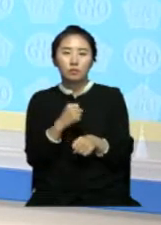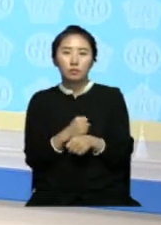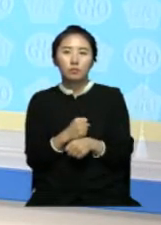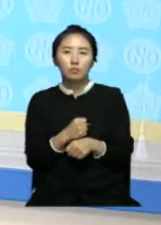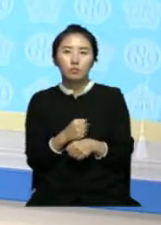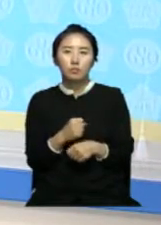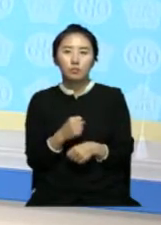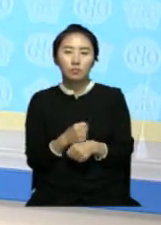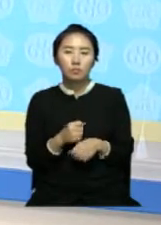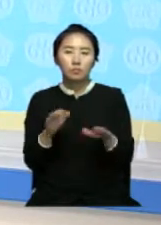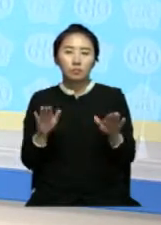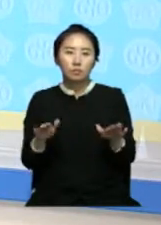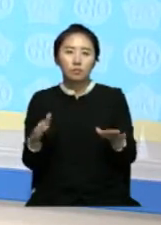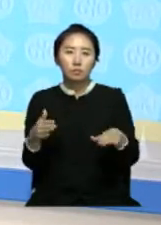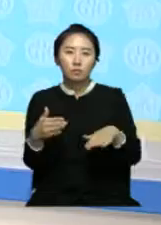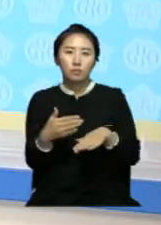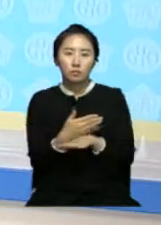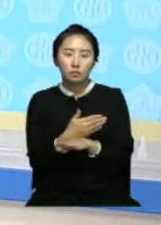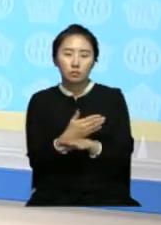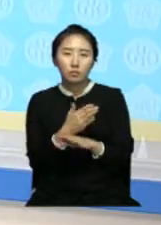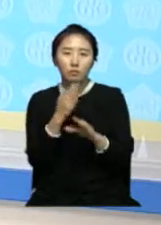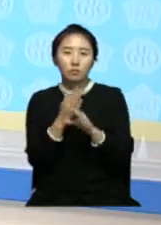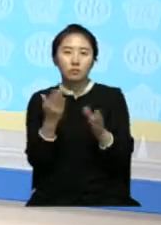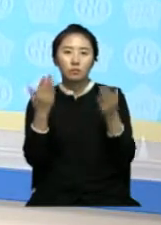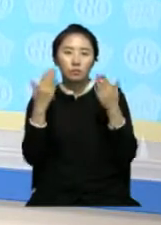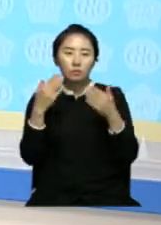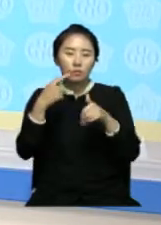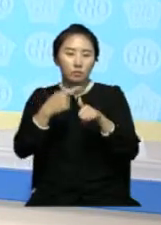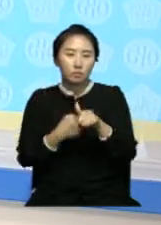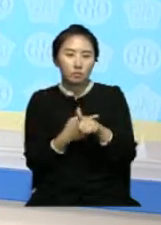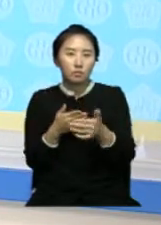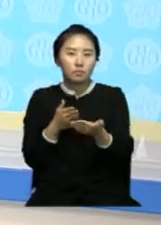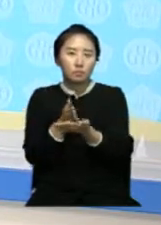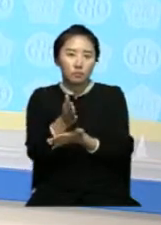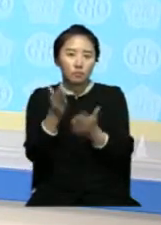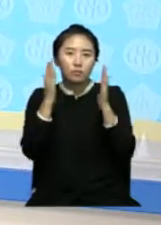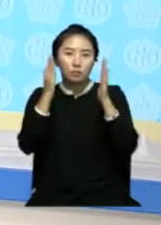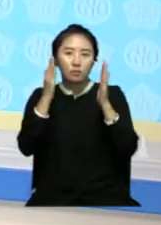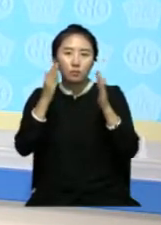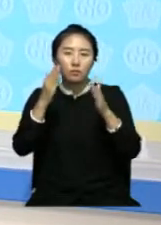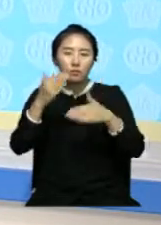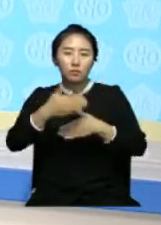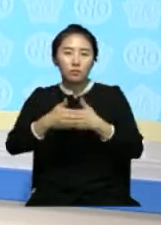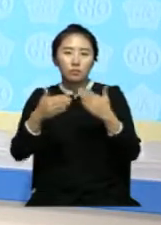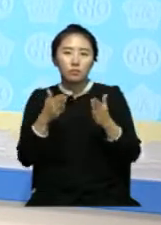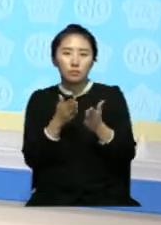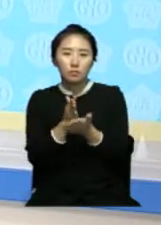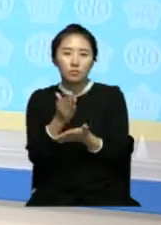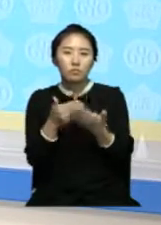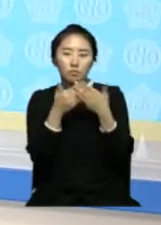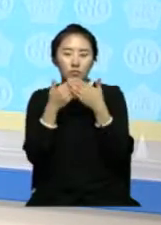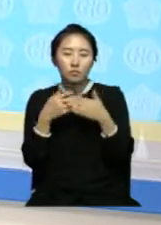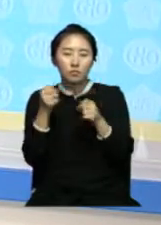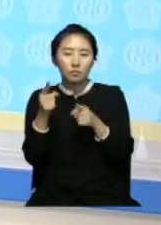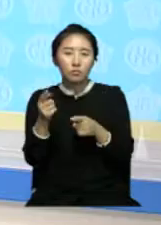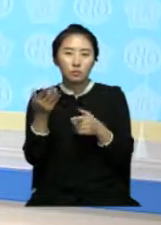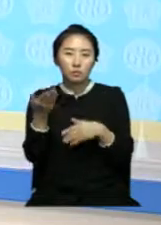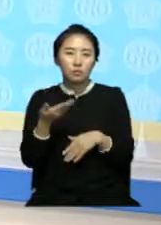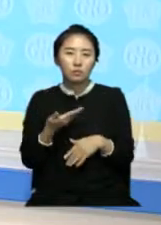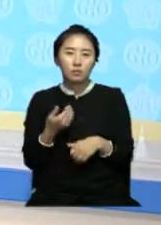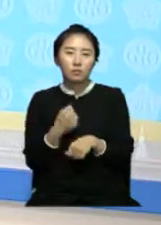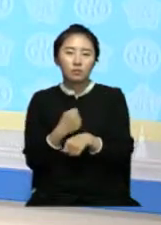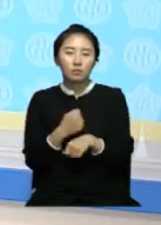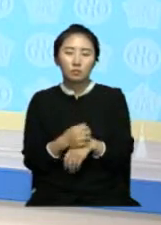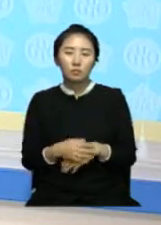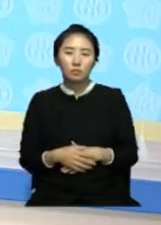보여주고 또 올해부터는 중학교 자유학기제가 도입되기 때문에 진로 탐색의 기회를 주기 위해서 그런 체험을 주기 위해서